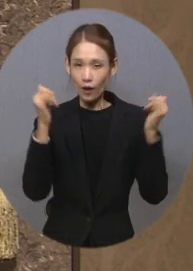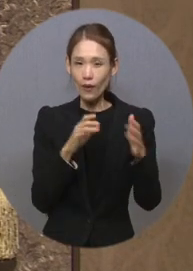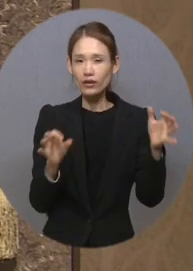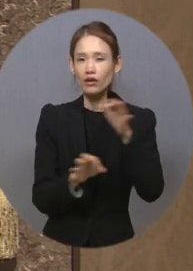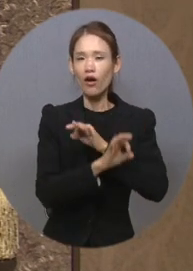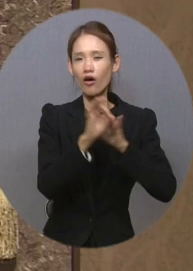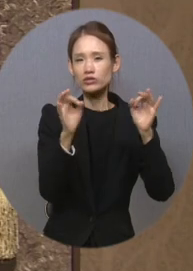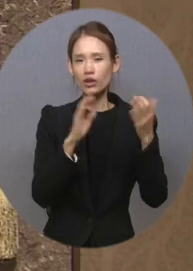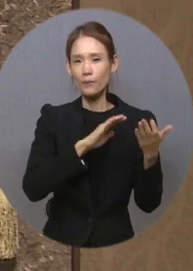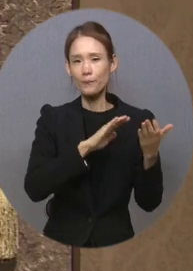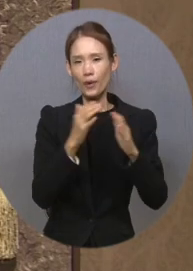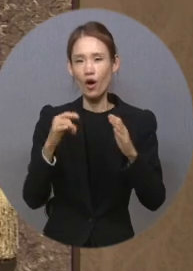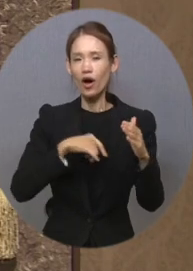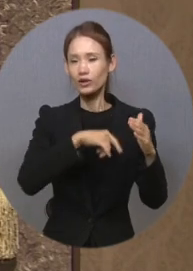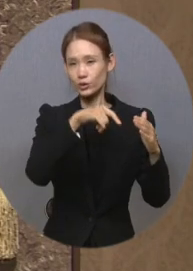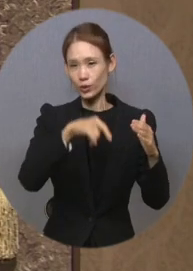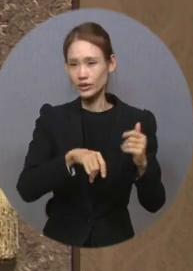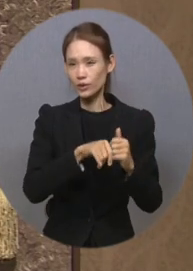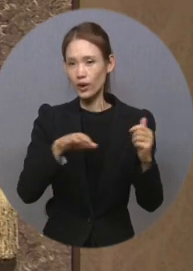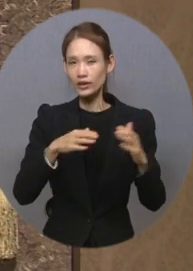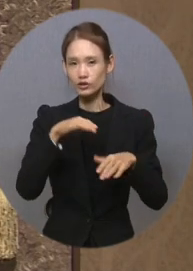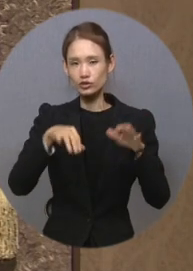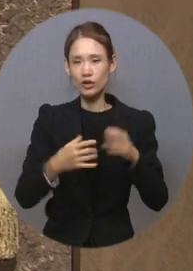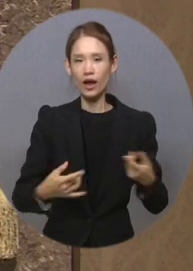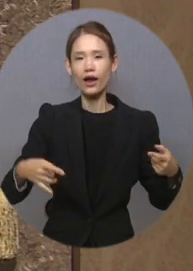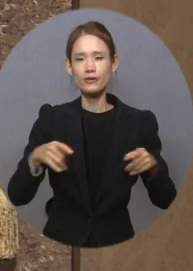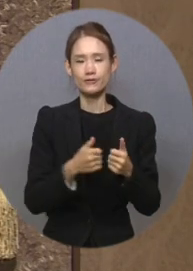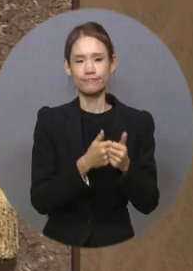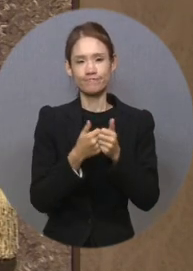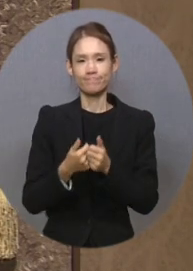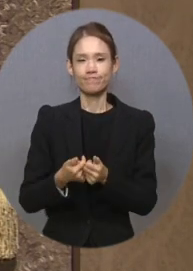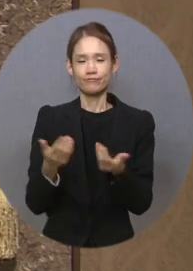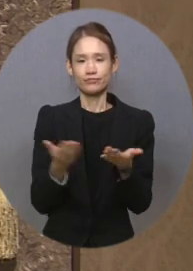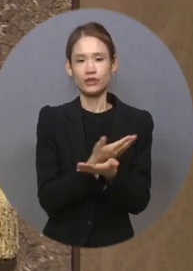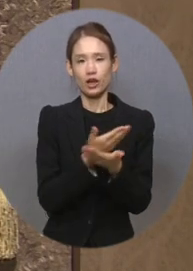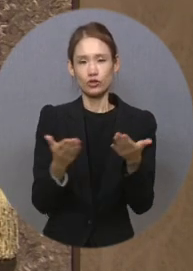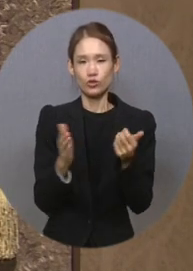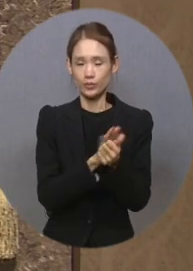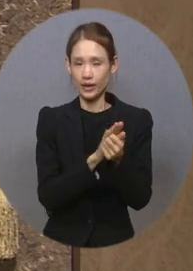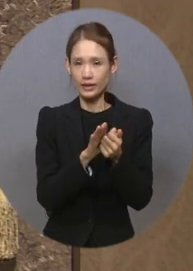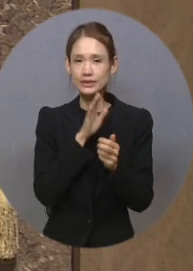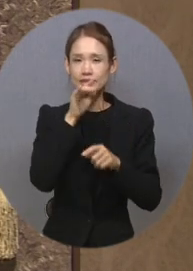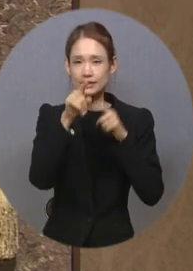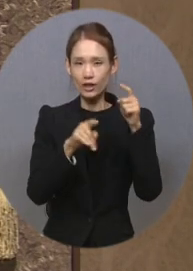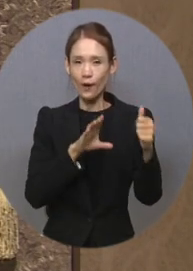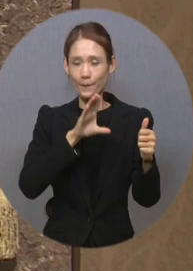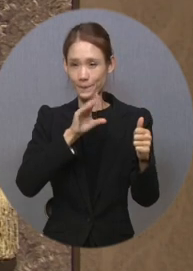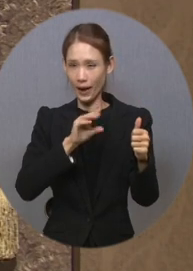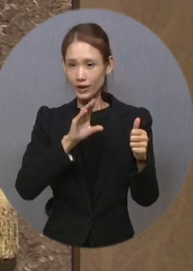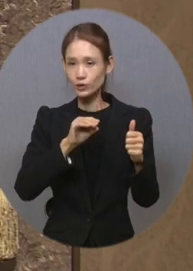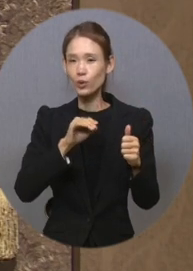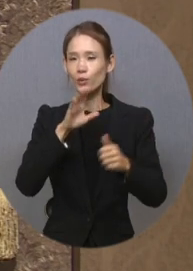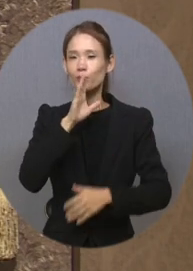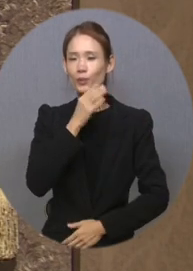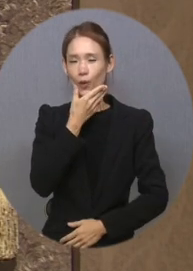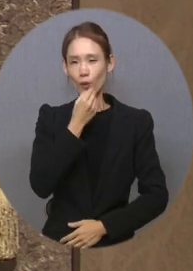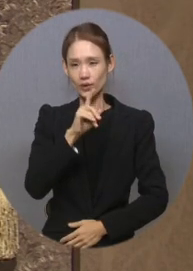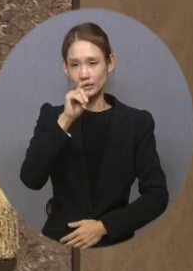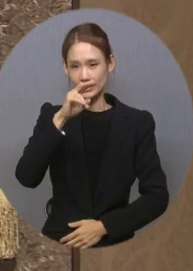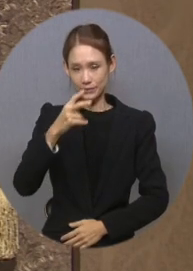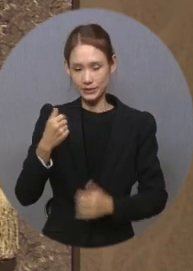소외된 이웃들의 동반자로서 나눔과 배려를 실천하는 방송 복지TV에서 인사드리게 돼서